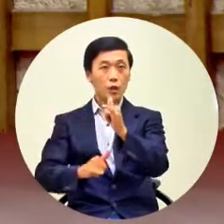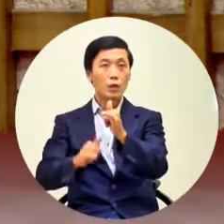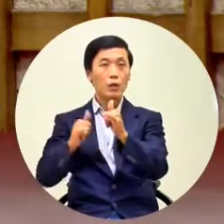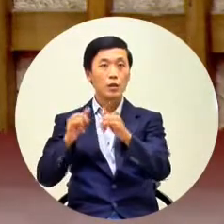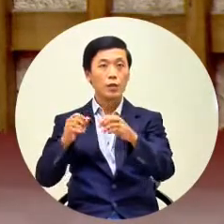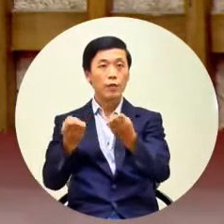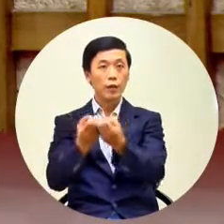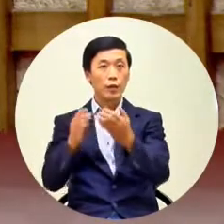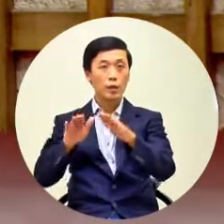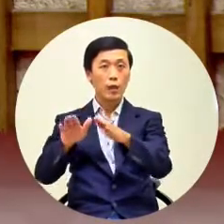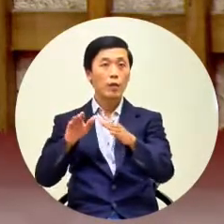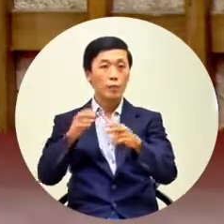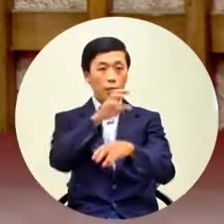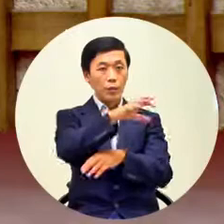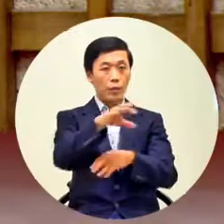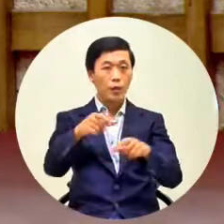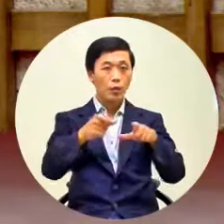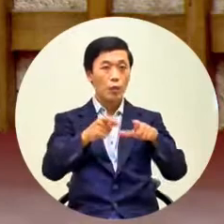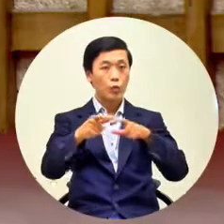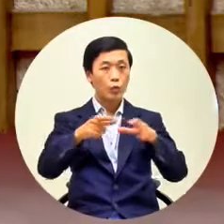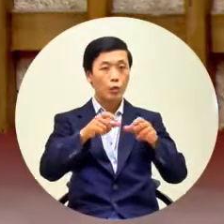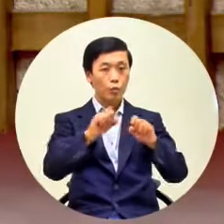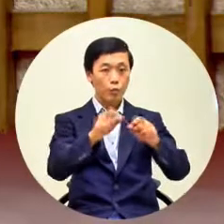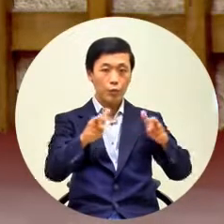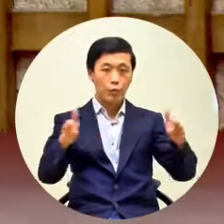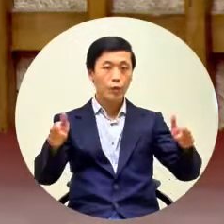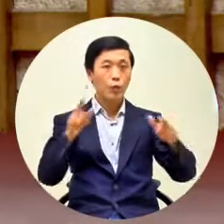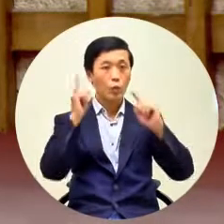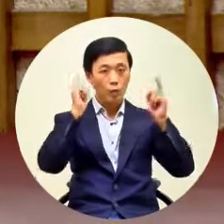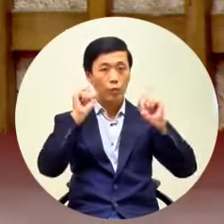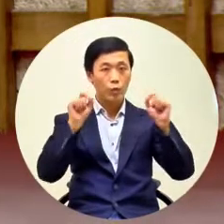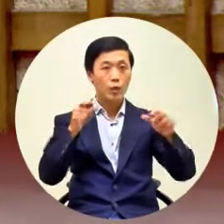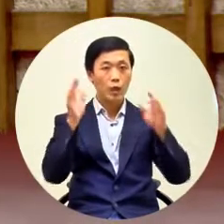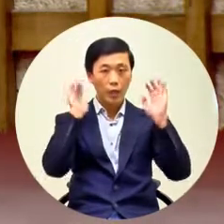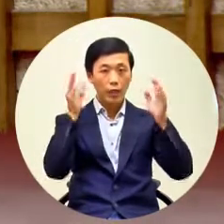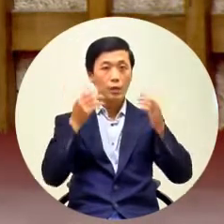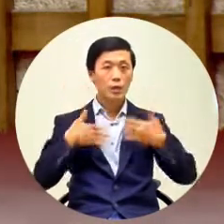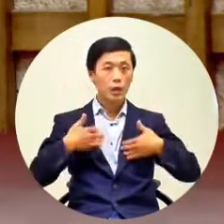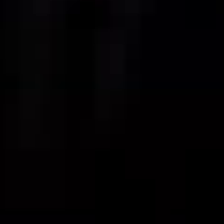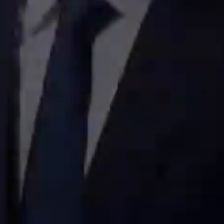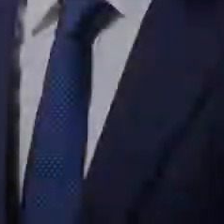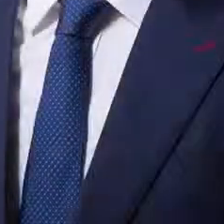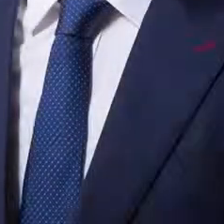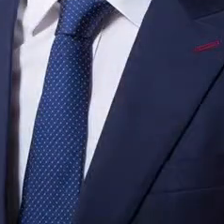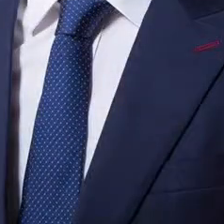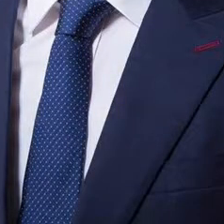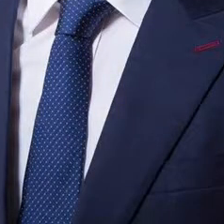方的公园长得不一样，玩的不一样，孩子的开心程度也不一样。好，谢谢市长。